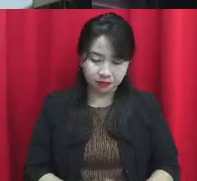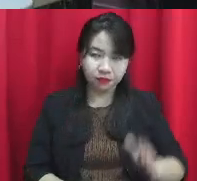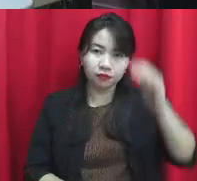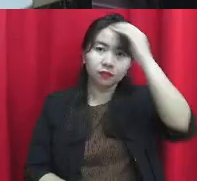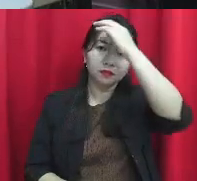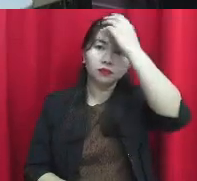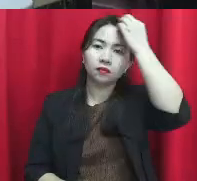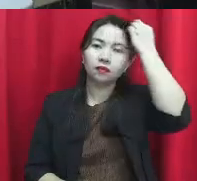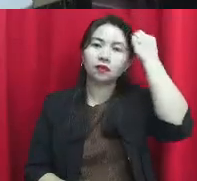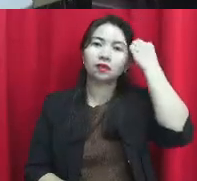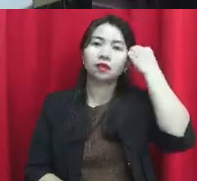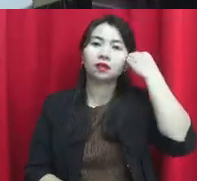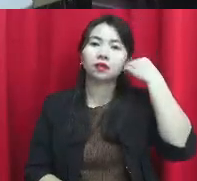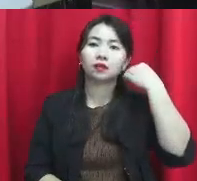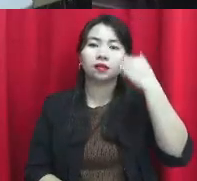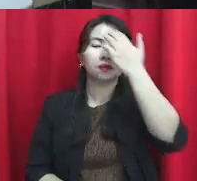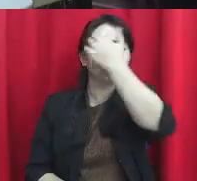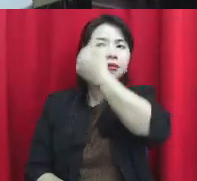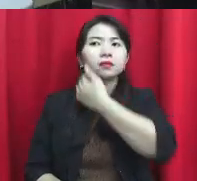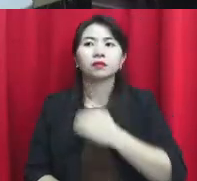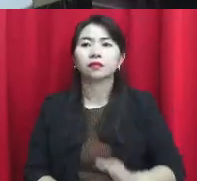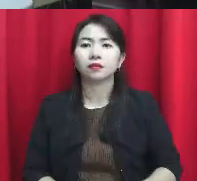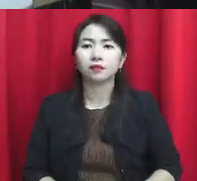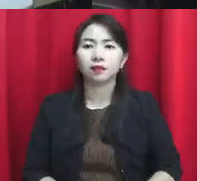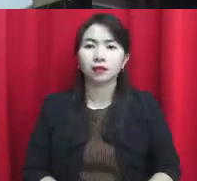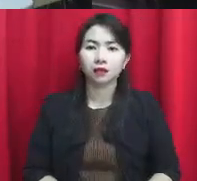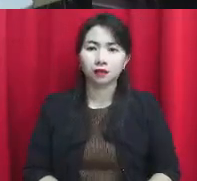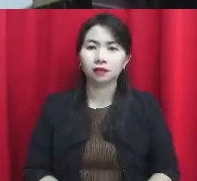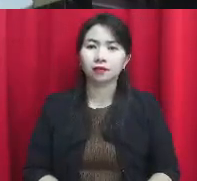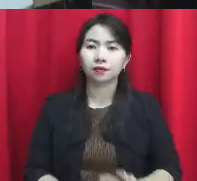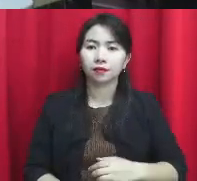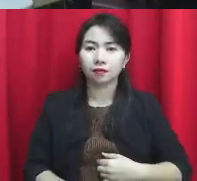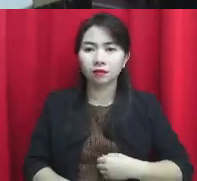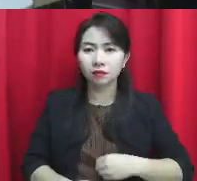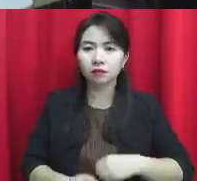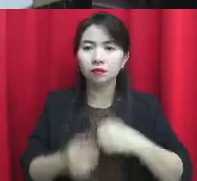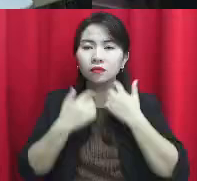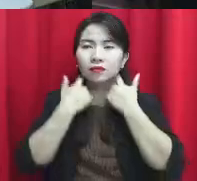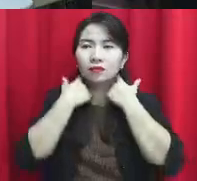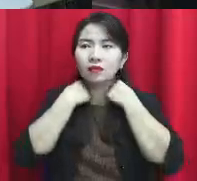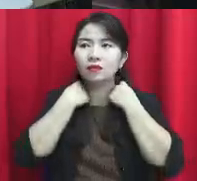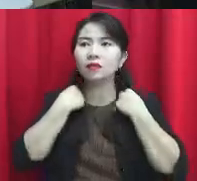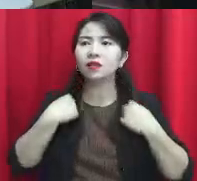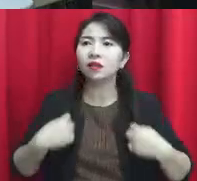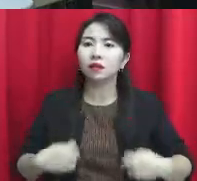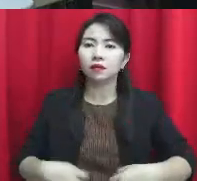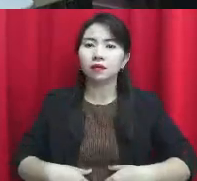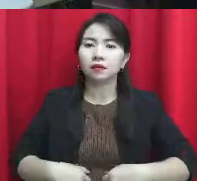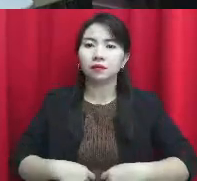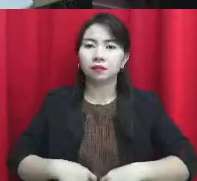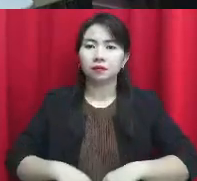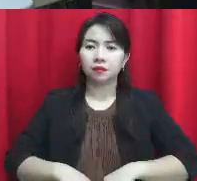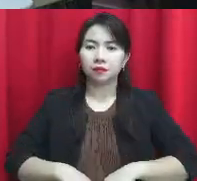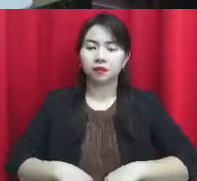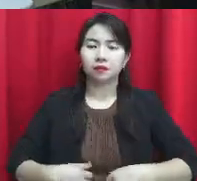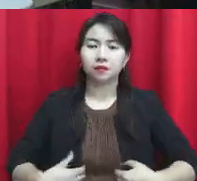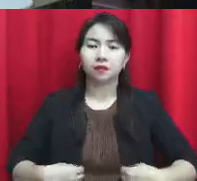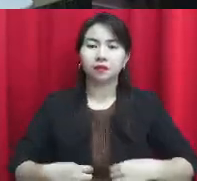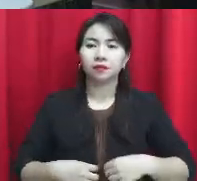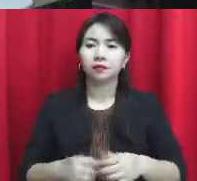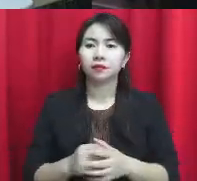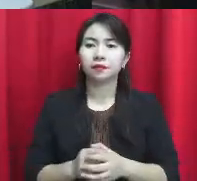ah ah Yung mga marunong mags winning yeah nagulat po halos lahat hal Oo